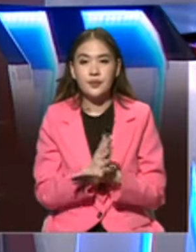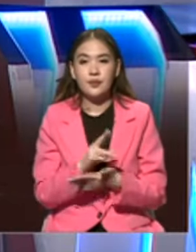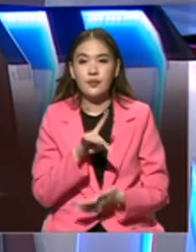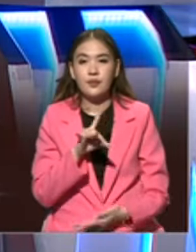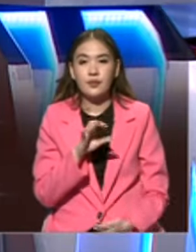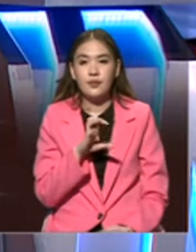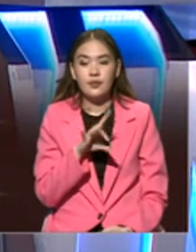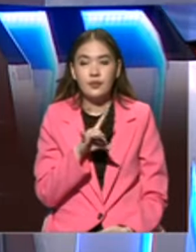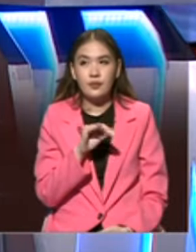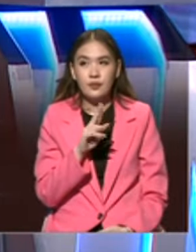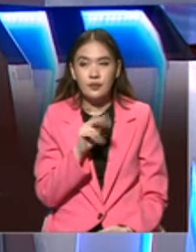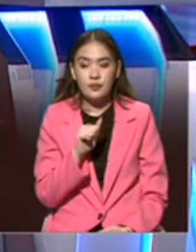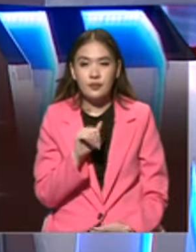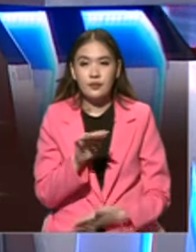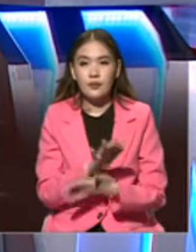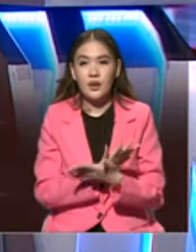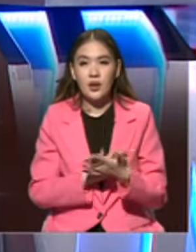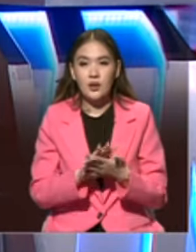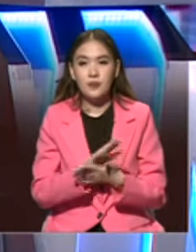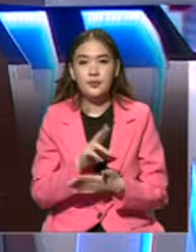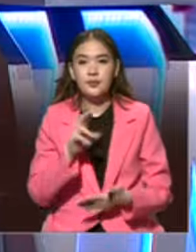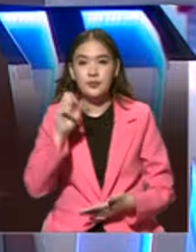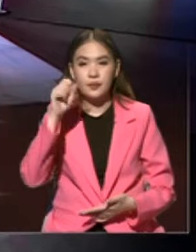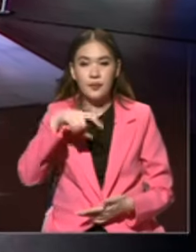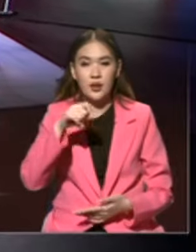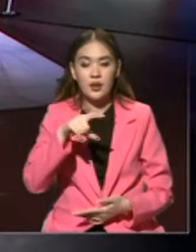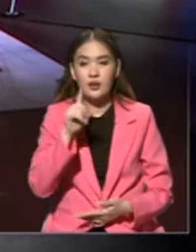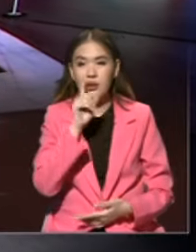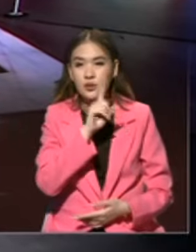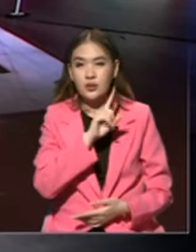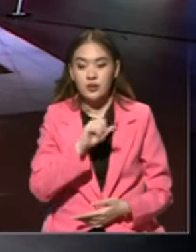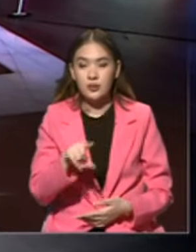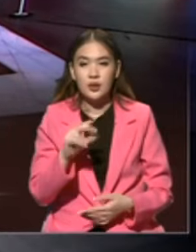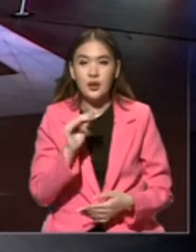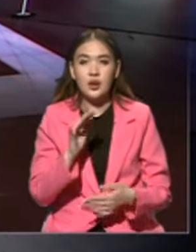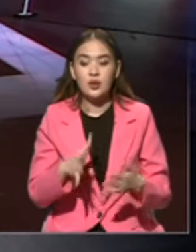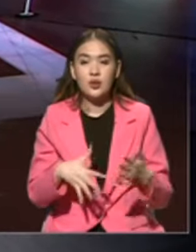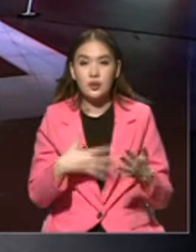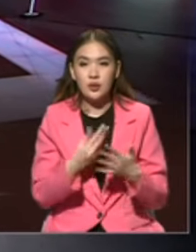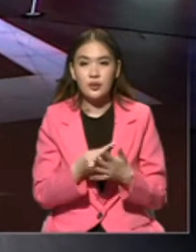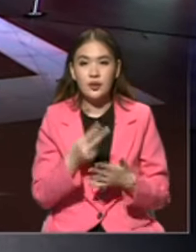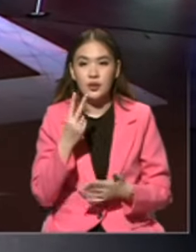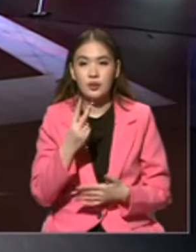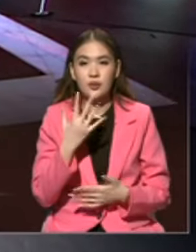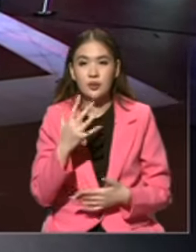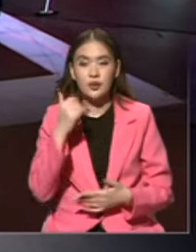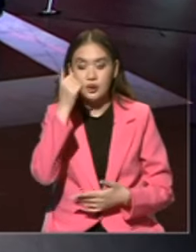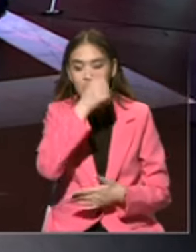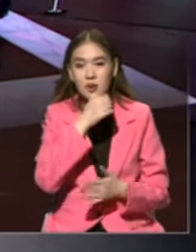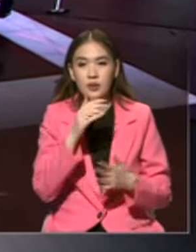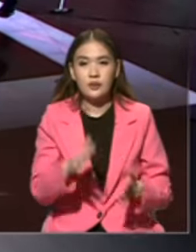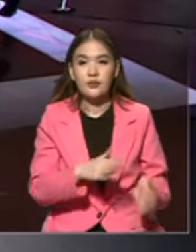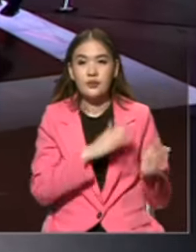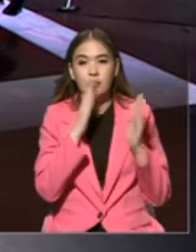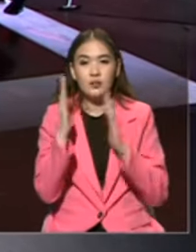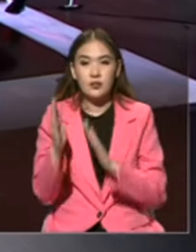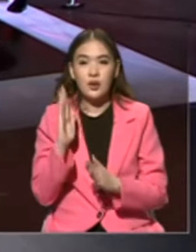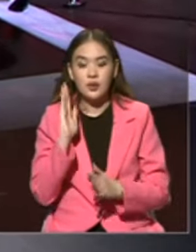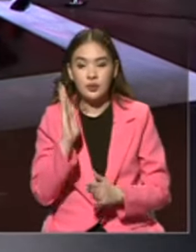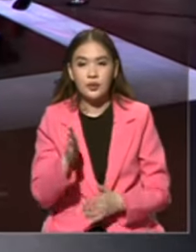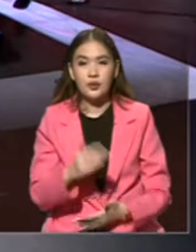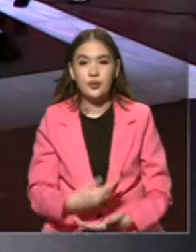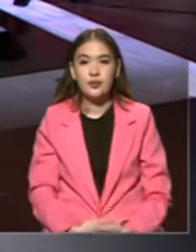просрочка ешқандай жаңағы пени штраф болмайды және олардың төлемдері 25-ші жылға шегеріледі. График бәрекелді.